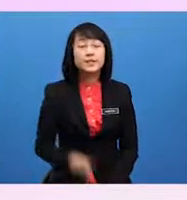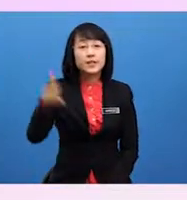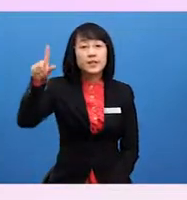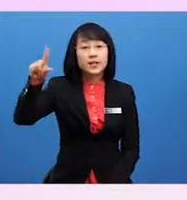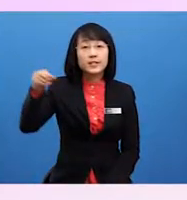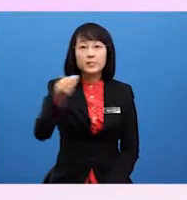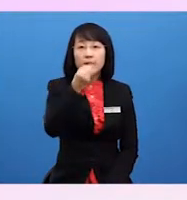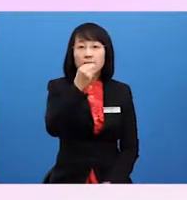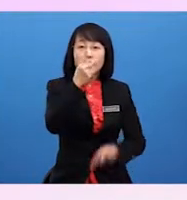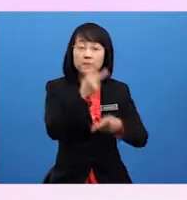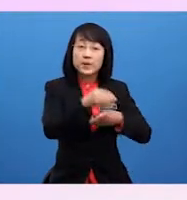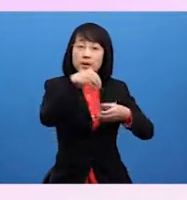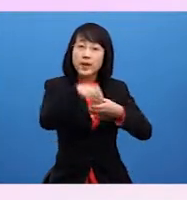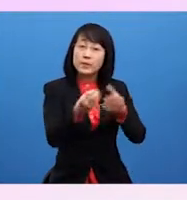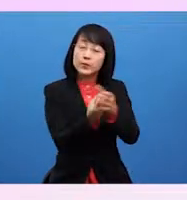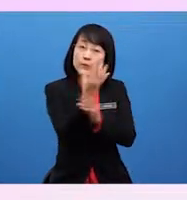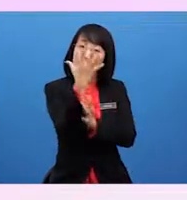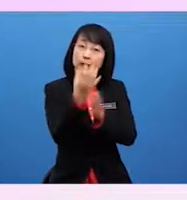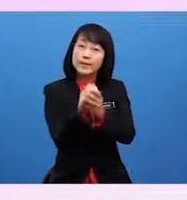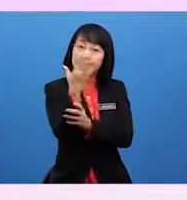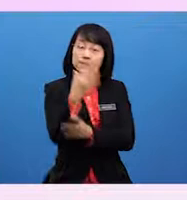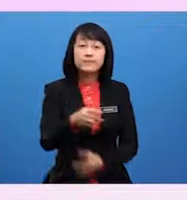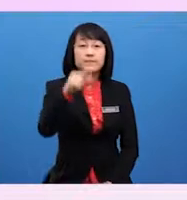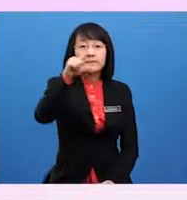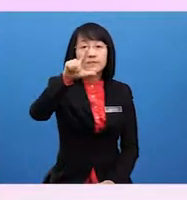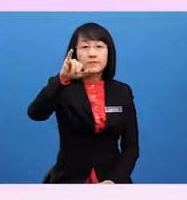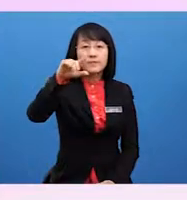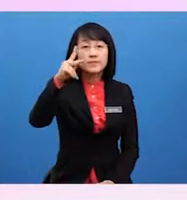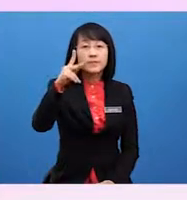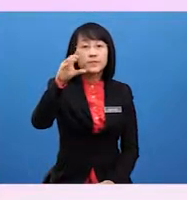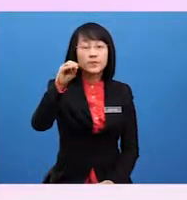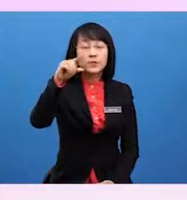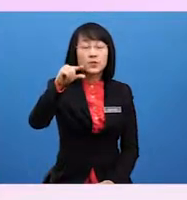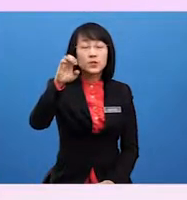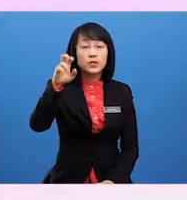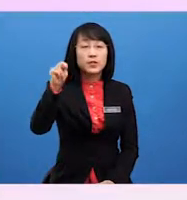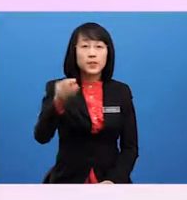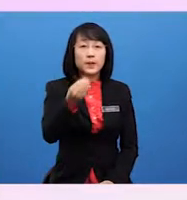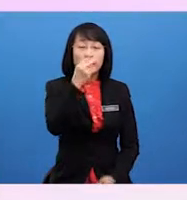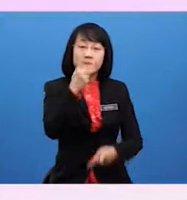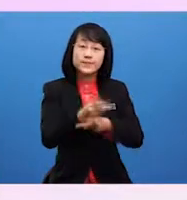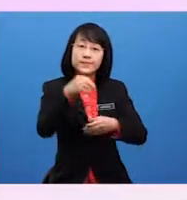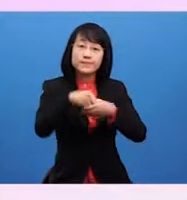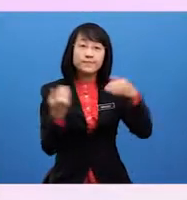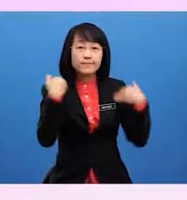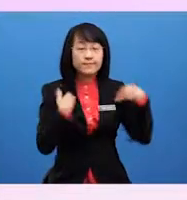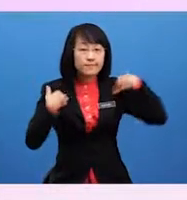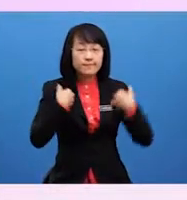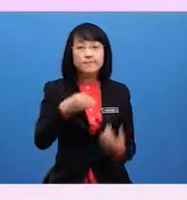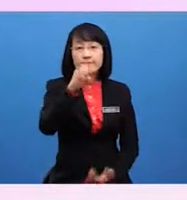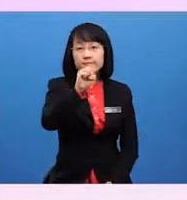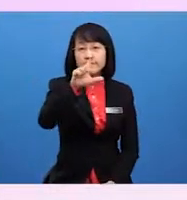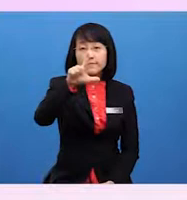manakala glikogen ialah makanan simpanan dalam haiwan. Selulosa pula ialah karbohidrat